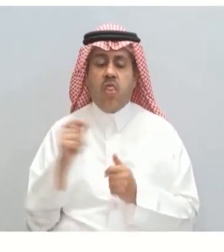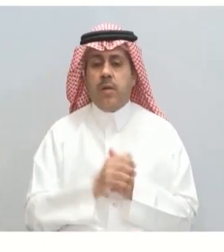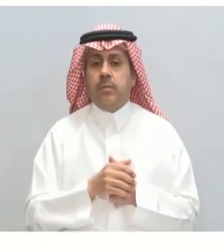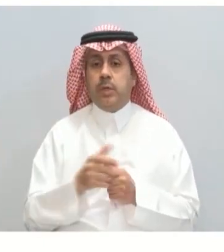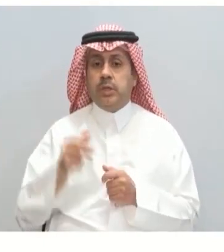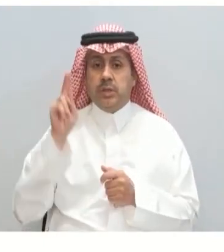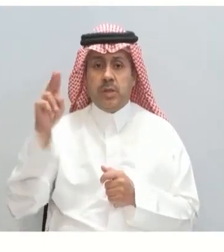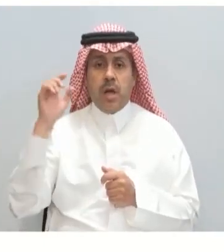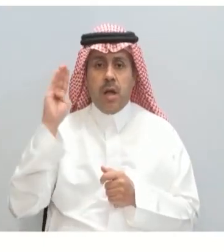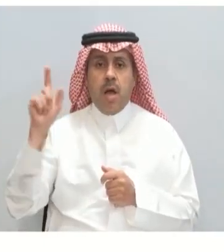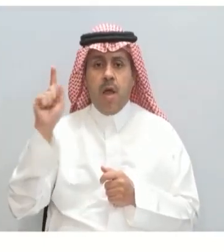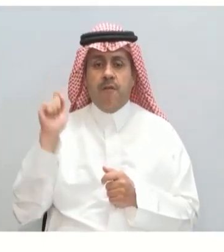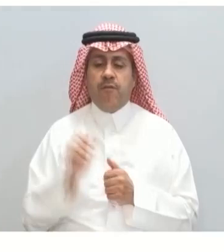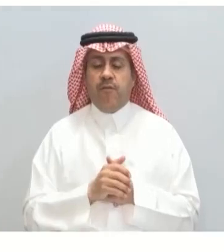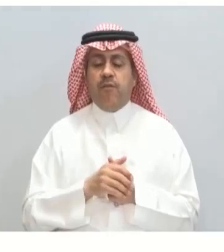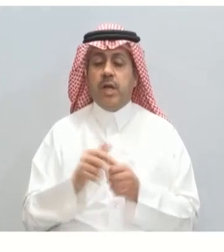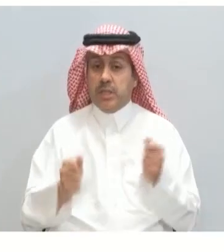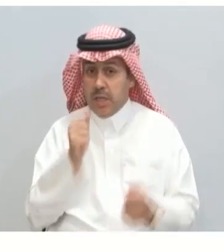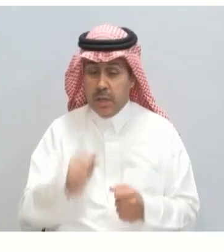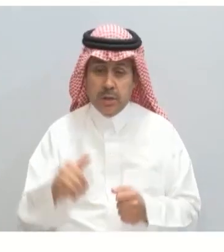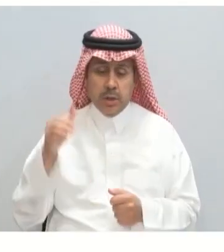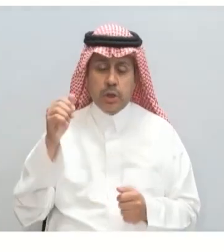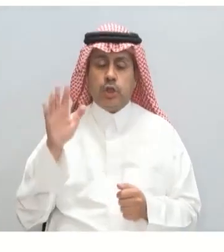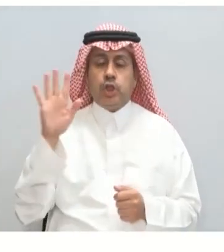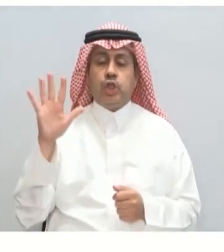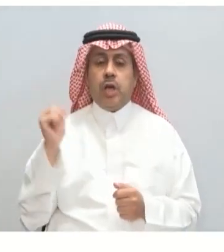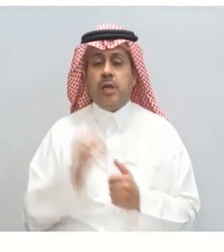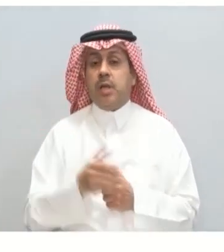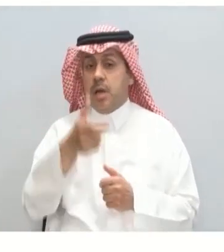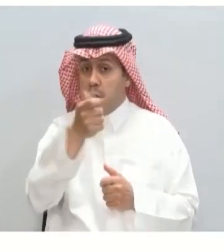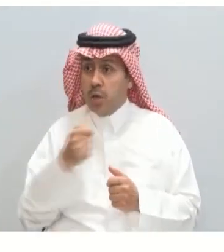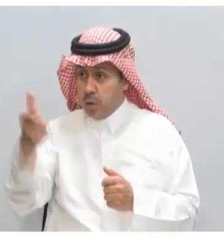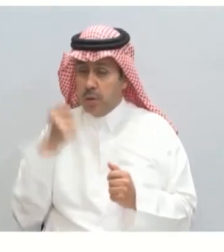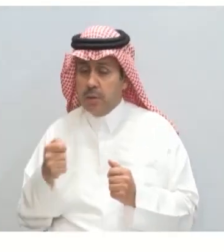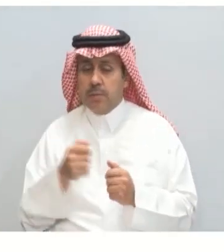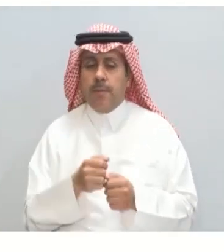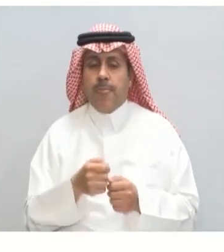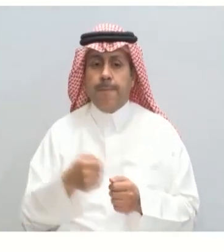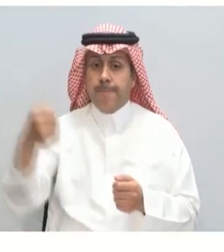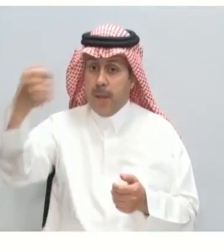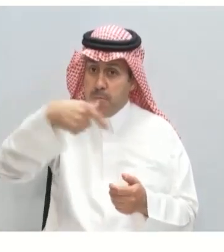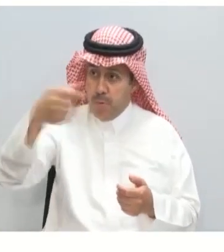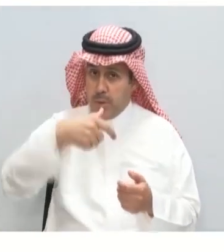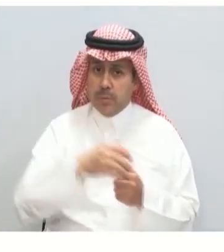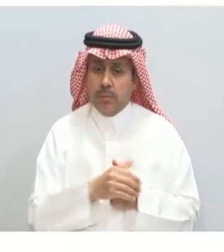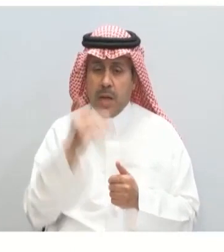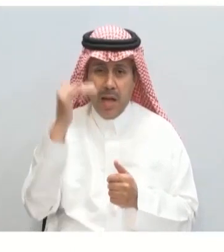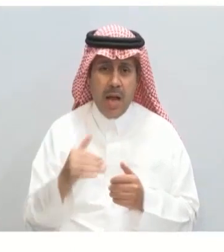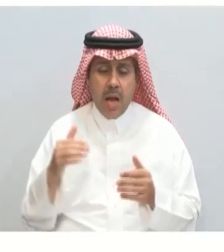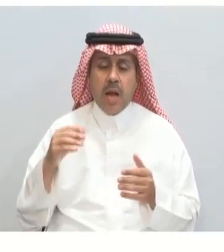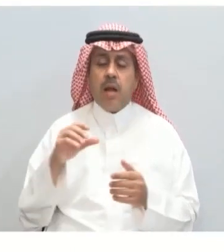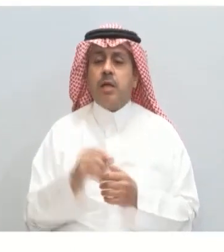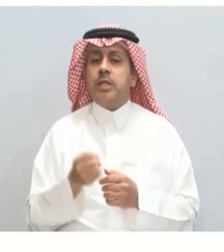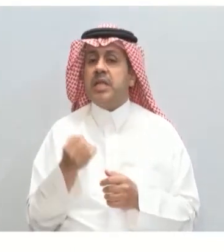الحسابيه ما يتعلق في الشاحنات الايرادات تغيرت بحكم قل حجم السيارات